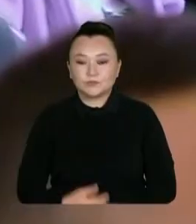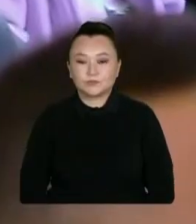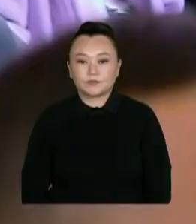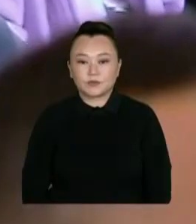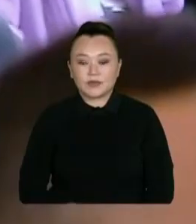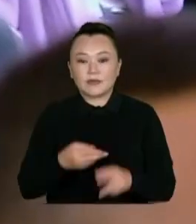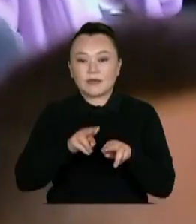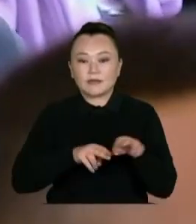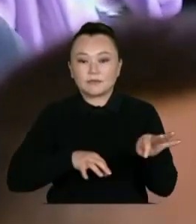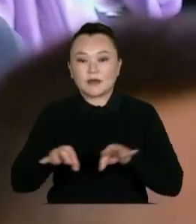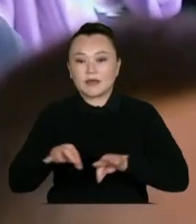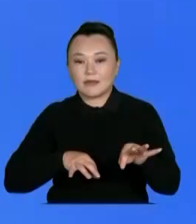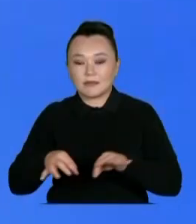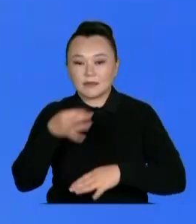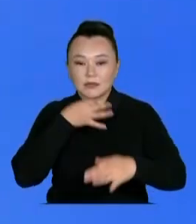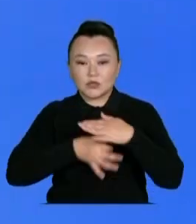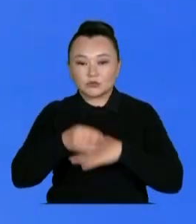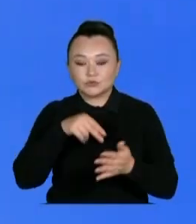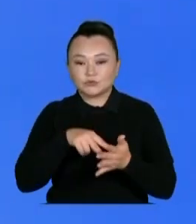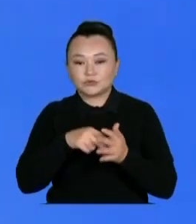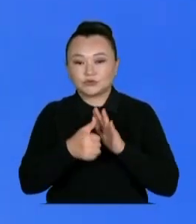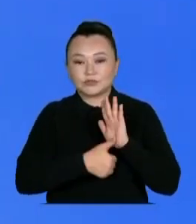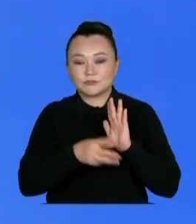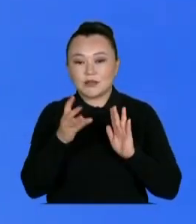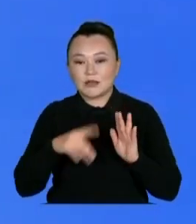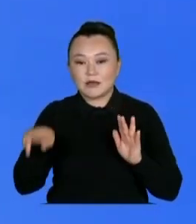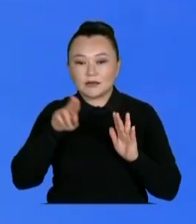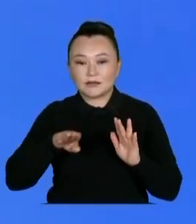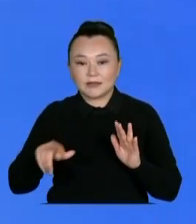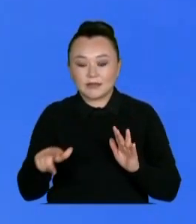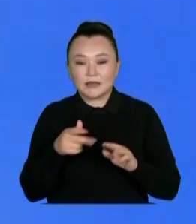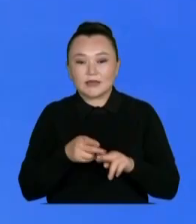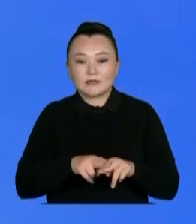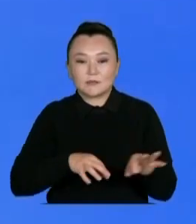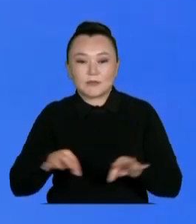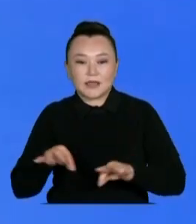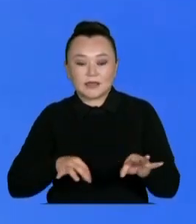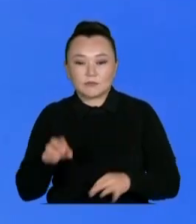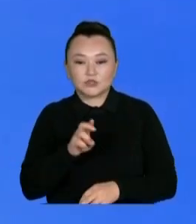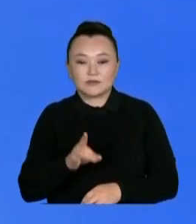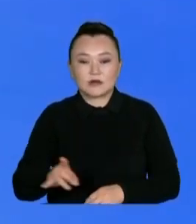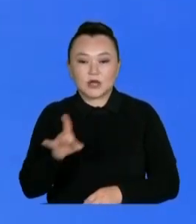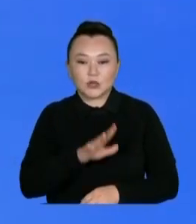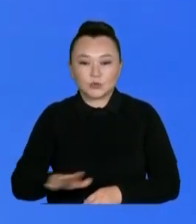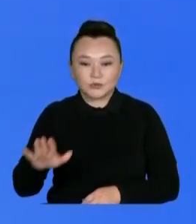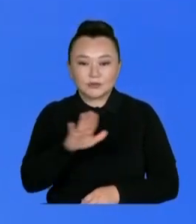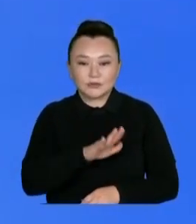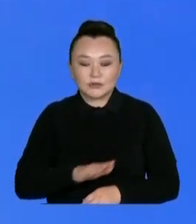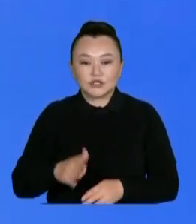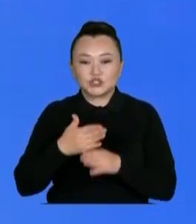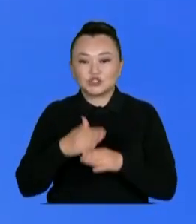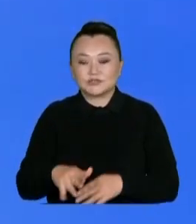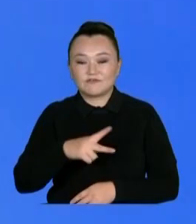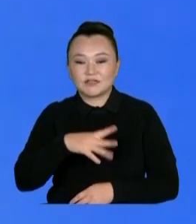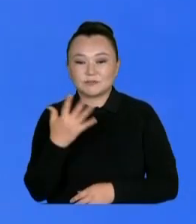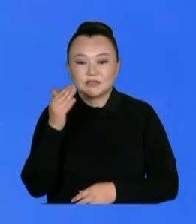Ол проектінің болжамды сомасы 16 миллиард теңге. Осы жобалар Бостандық ауданының жоғарғы бөлігінің 25